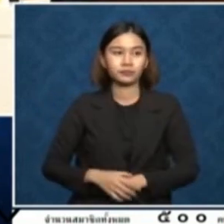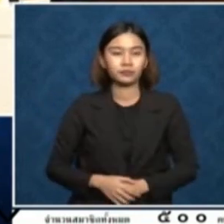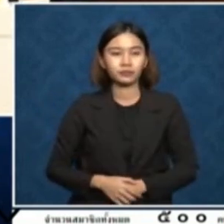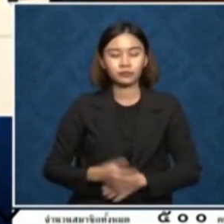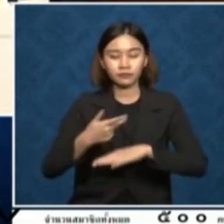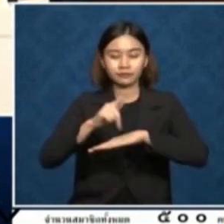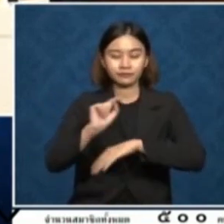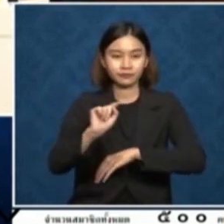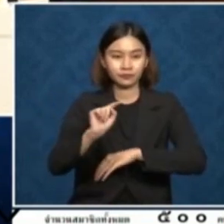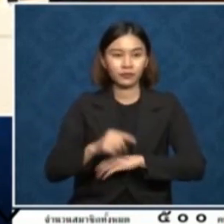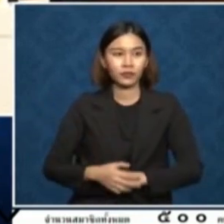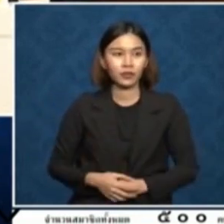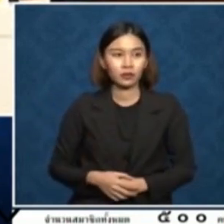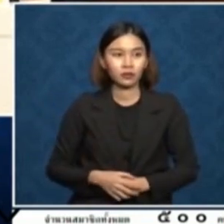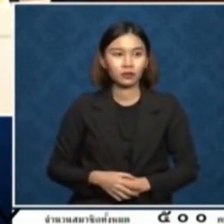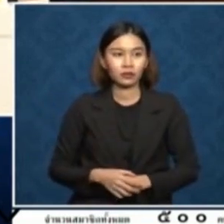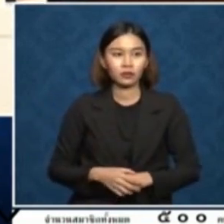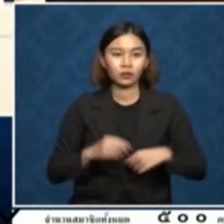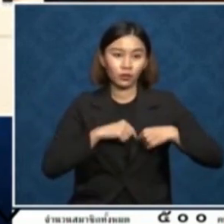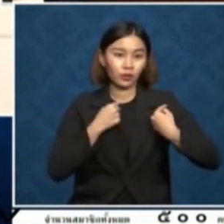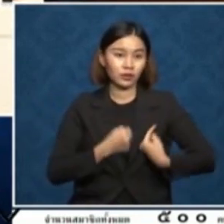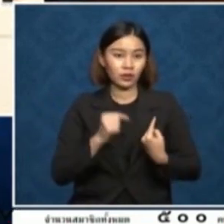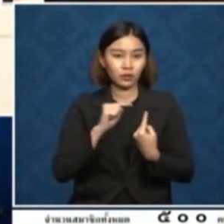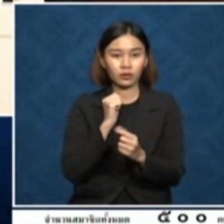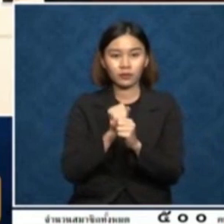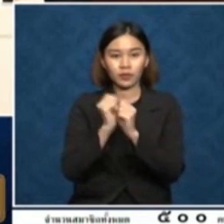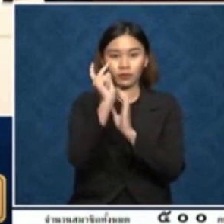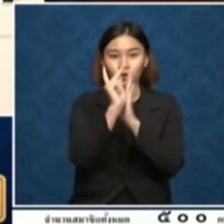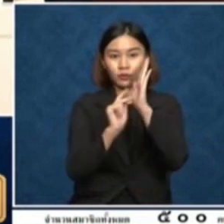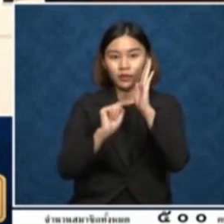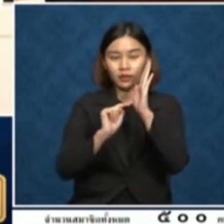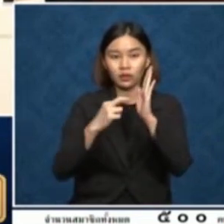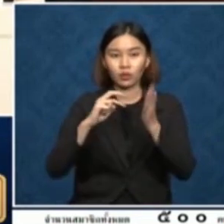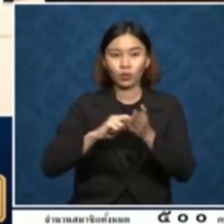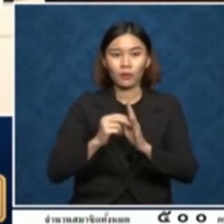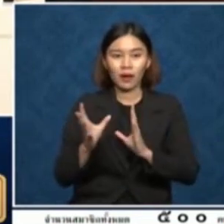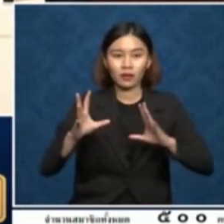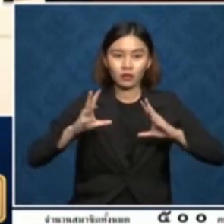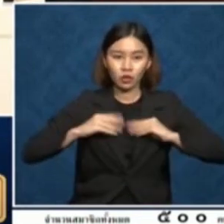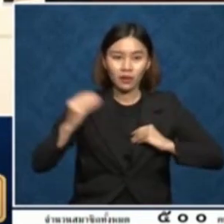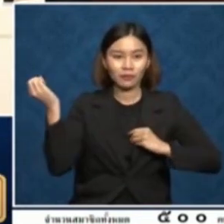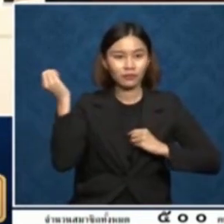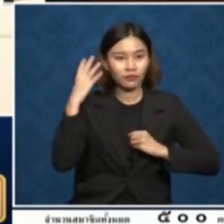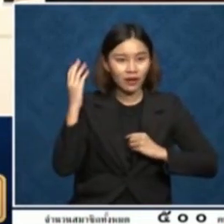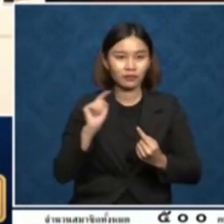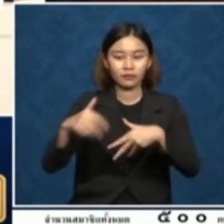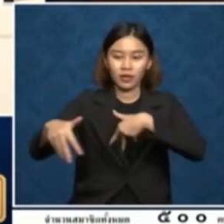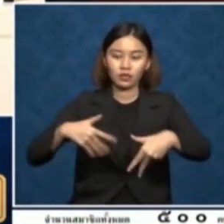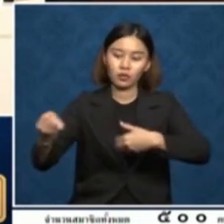านประธานที่เคารพครับหัวใจในการออกกฎหมายคือการรับฟังเสียงของประชาช